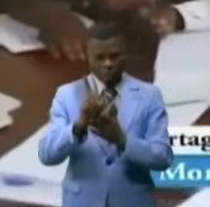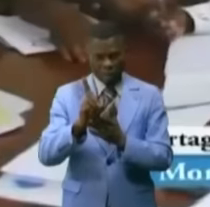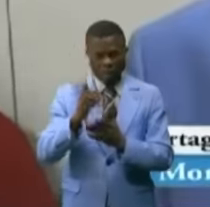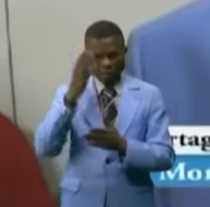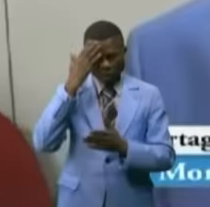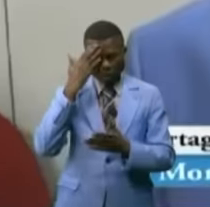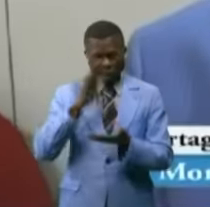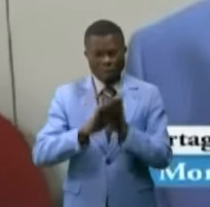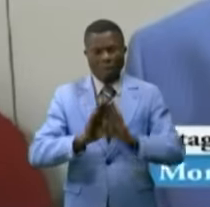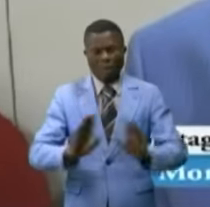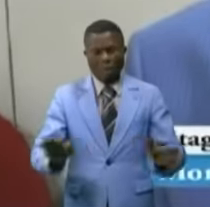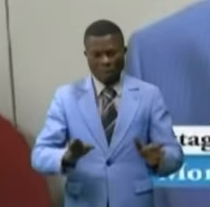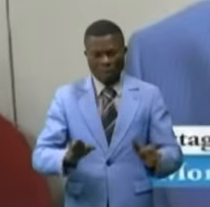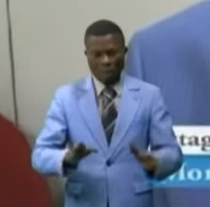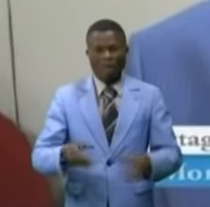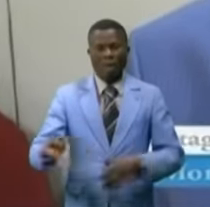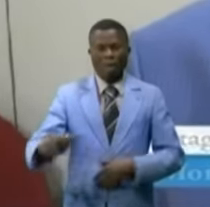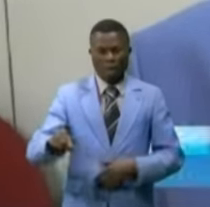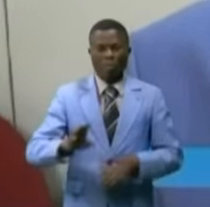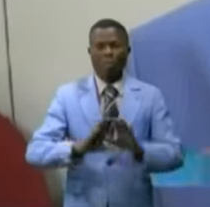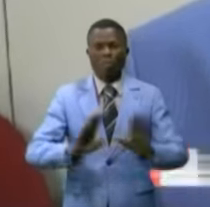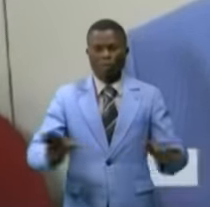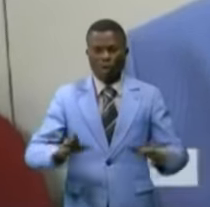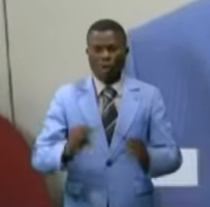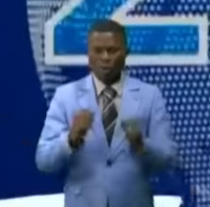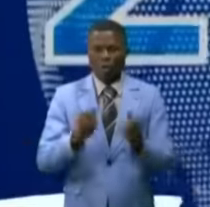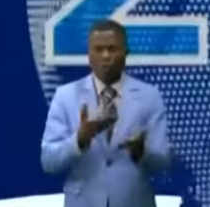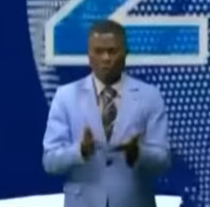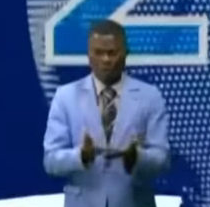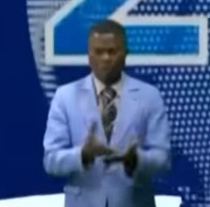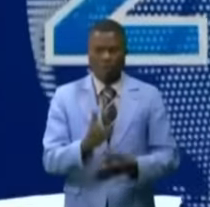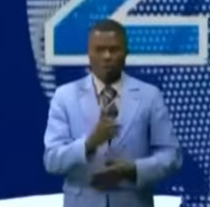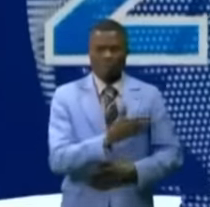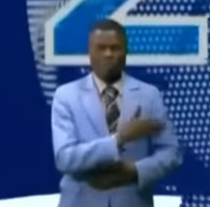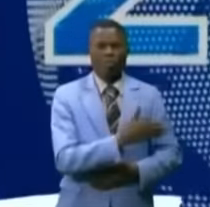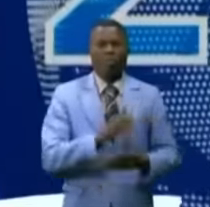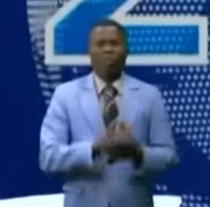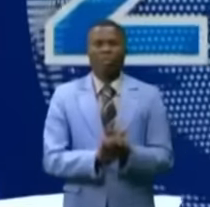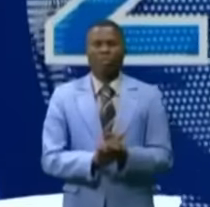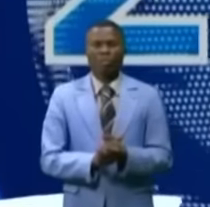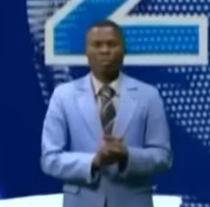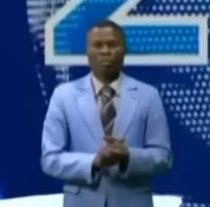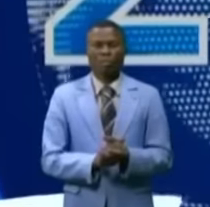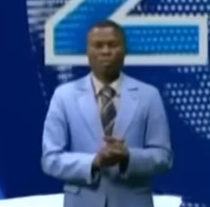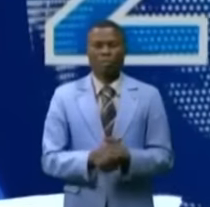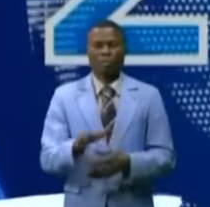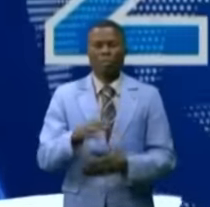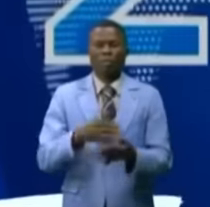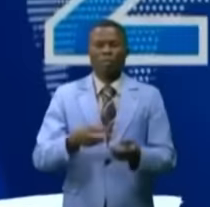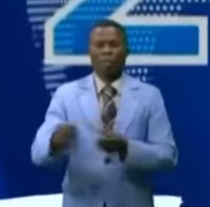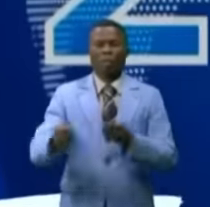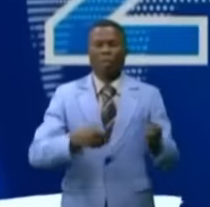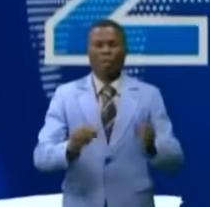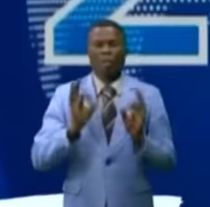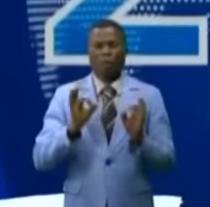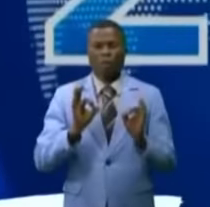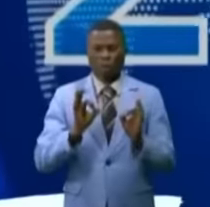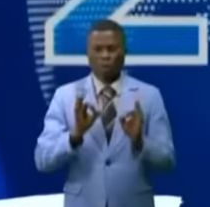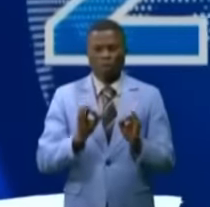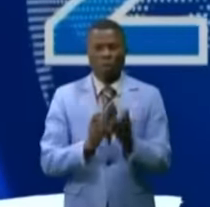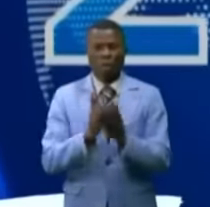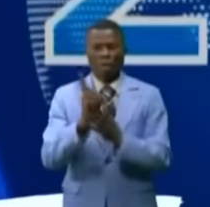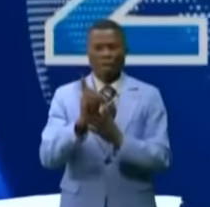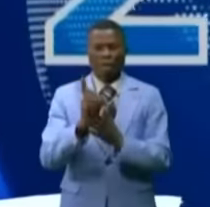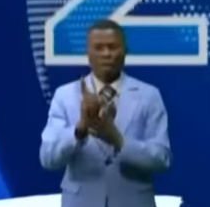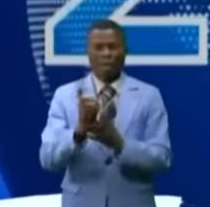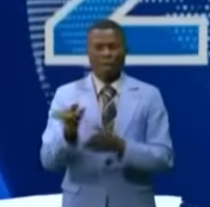sommes appelés à gérer une province viable et vivable. Et c'est un marché moderne qui vient de sortir de terre à